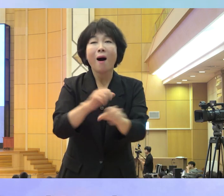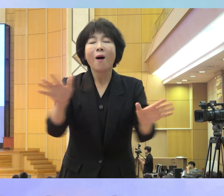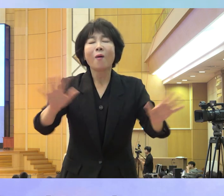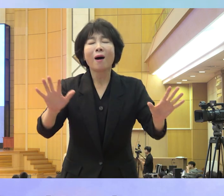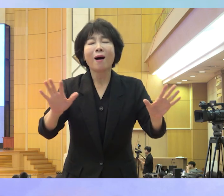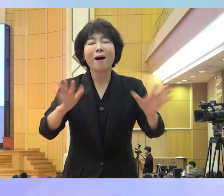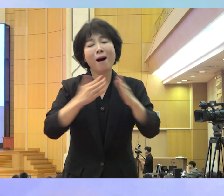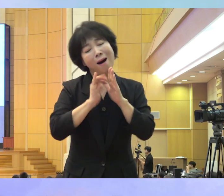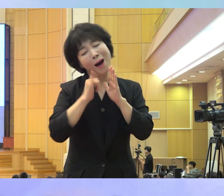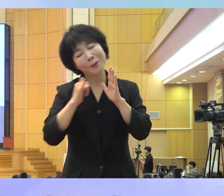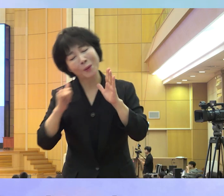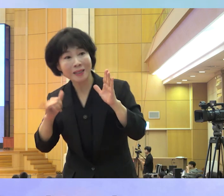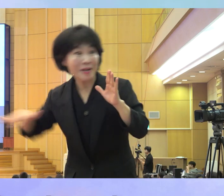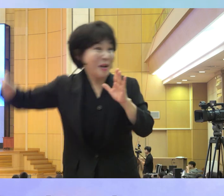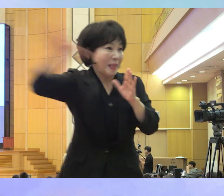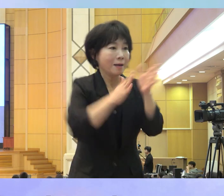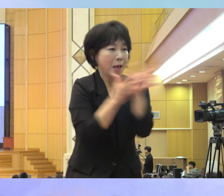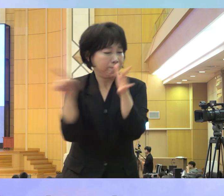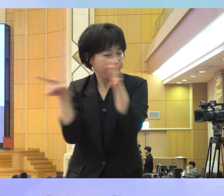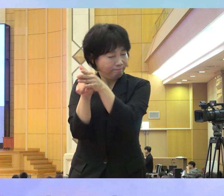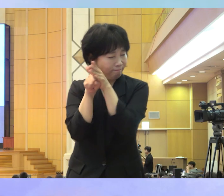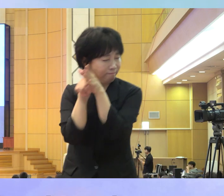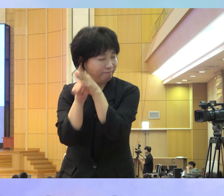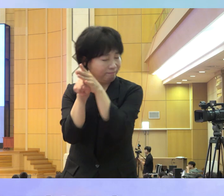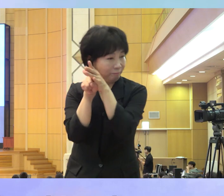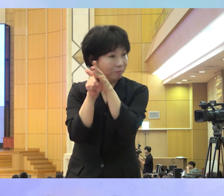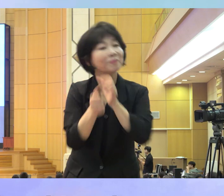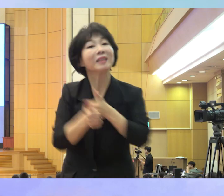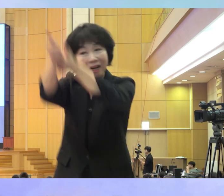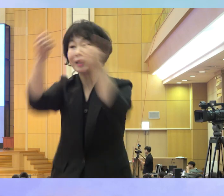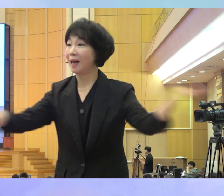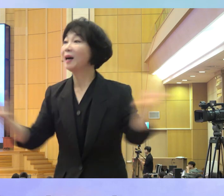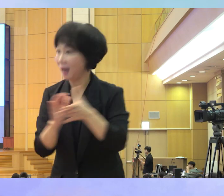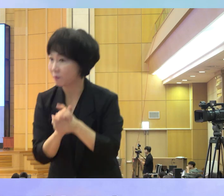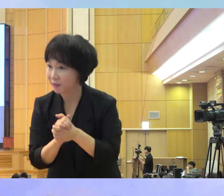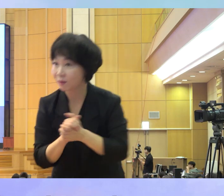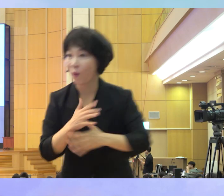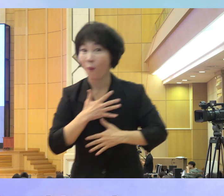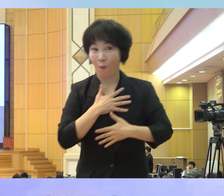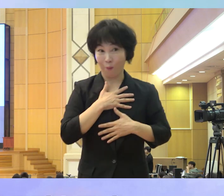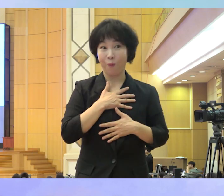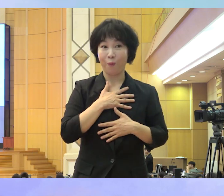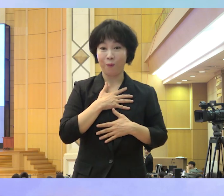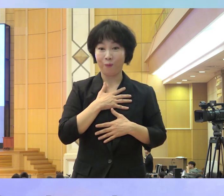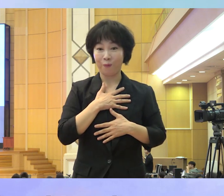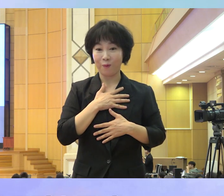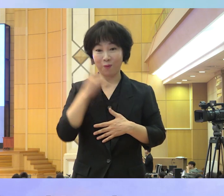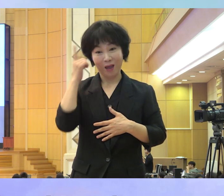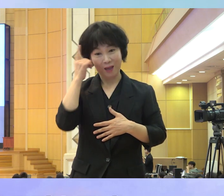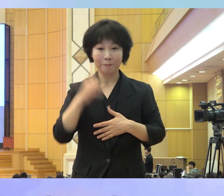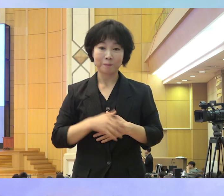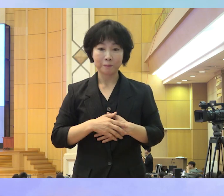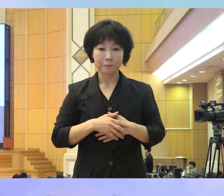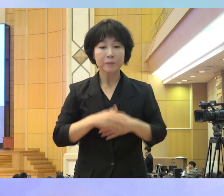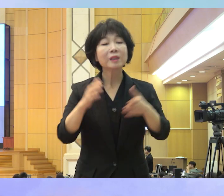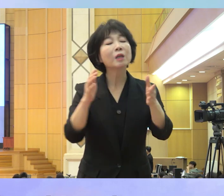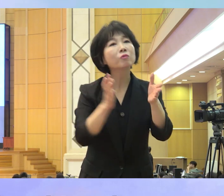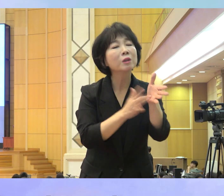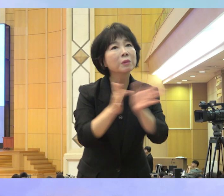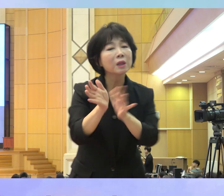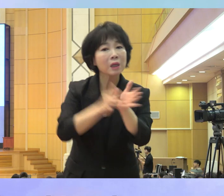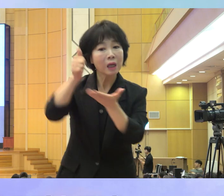온 가족이 다 예수님을 믿었더라, 이런 얘기인데, 이것은 54절에 보니까